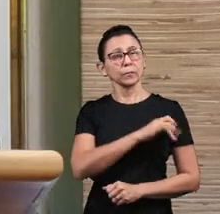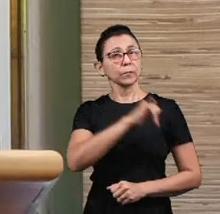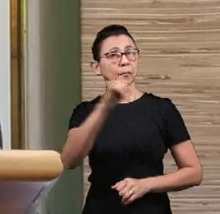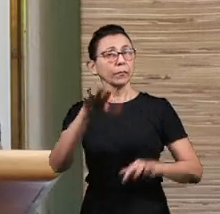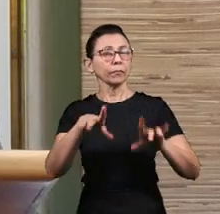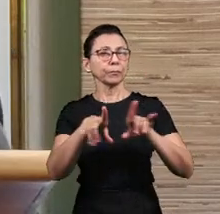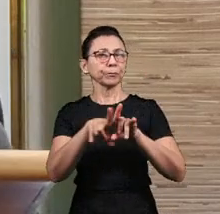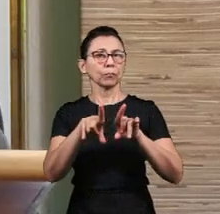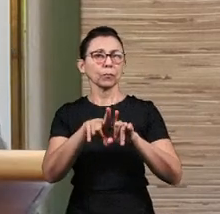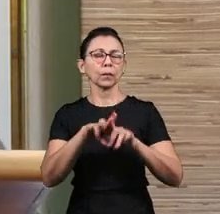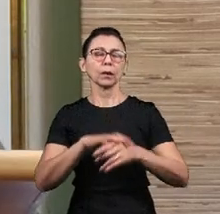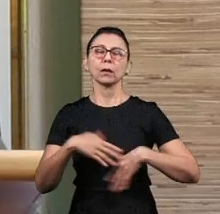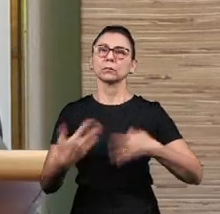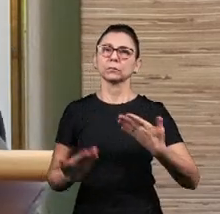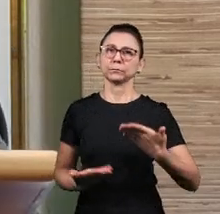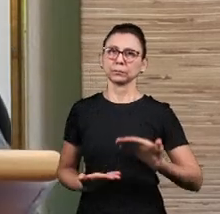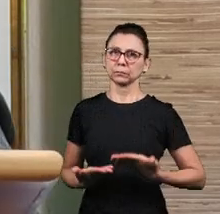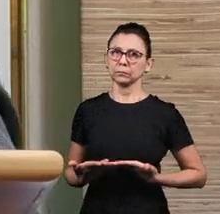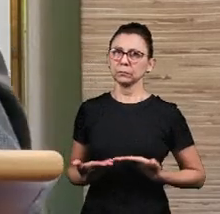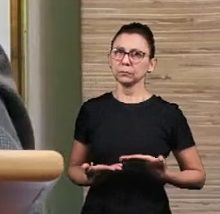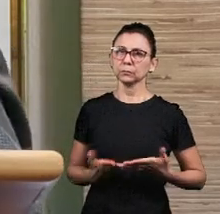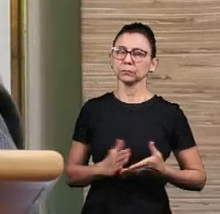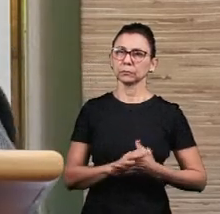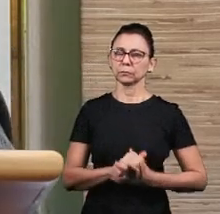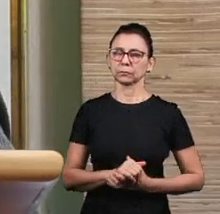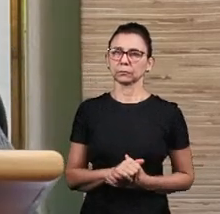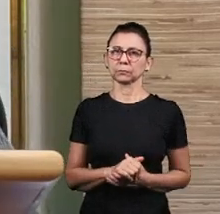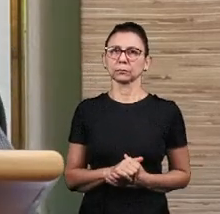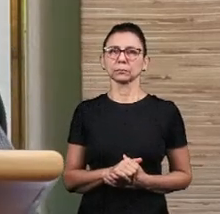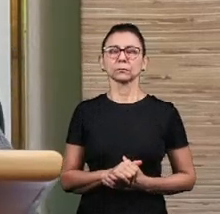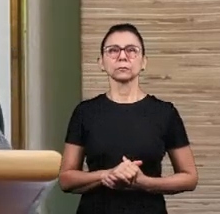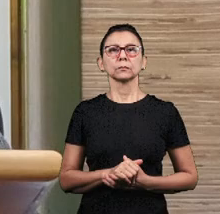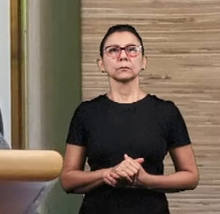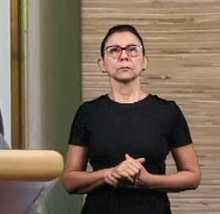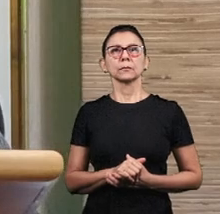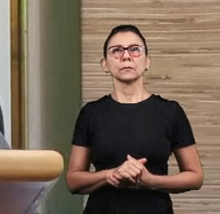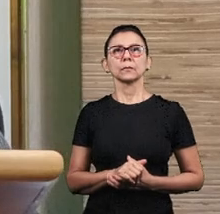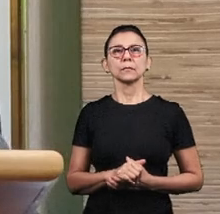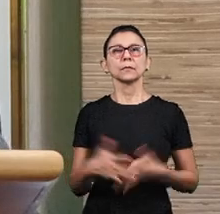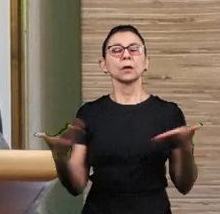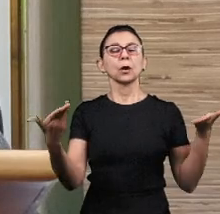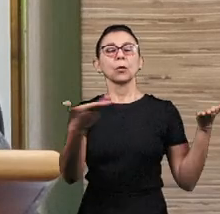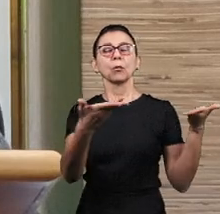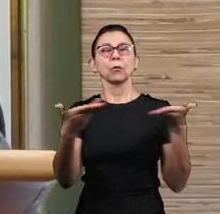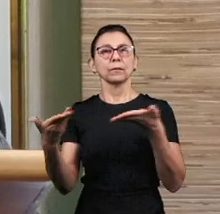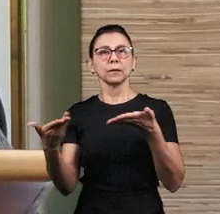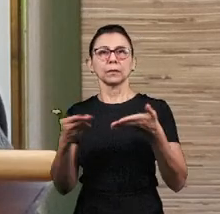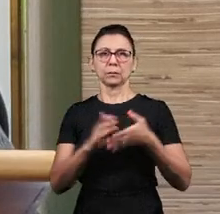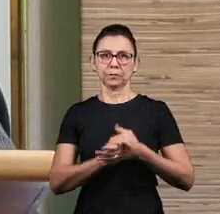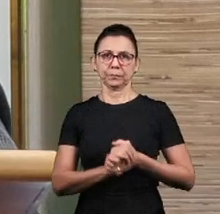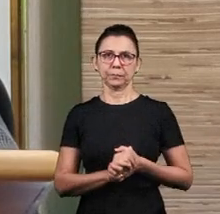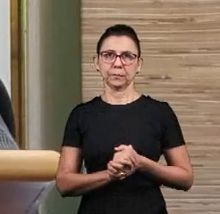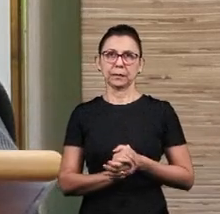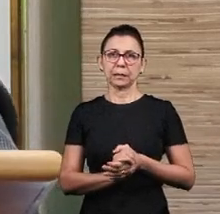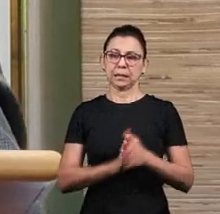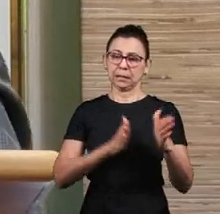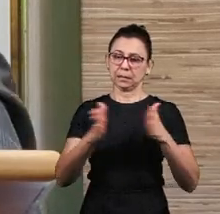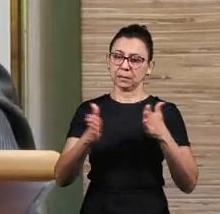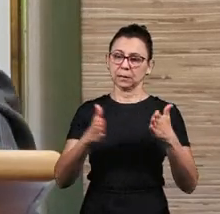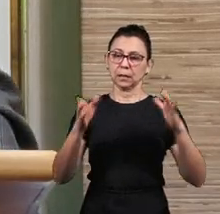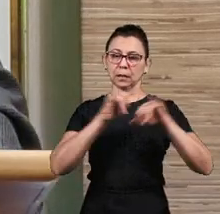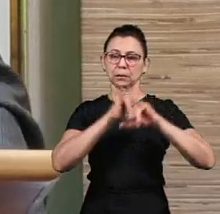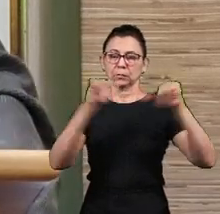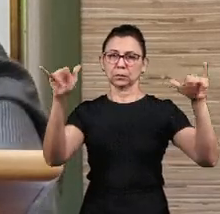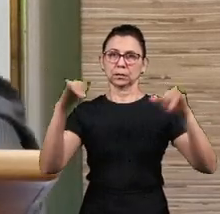Les frères et sœurs qui sont partis, qui ont été invités à annoncer ces jours le salut